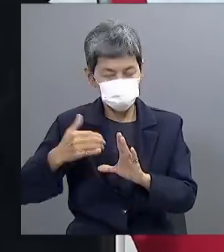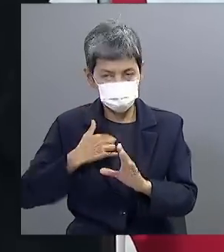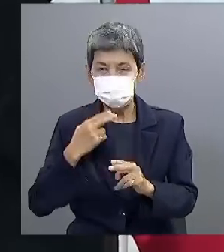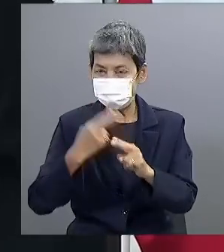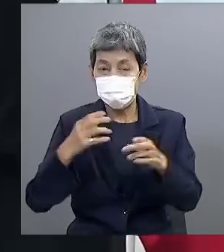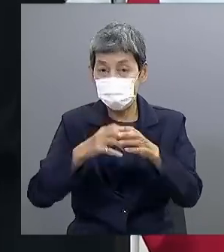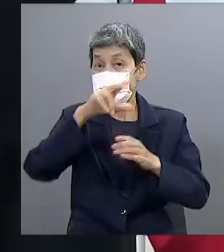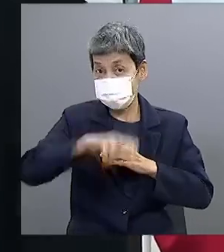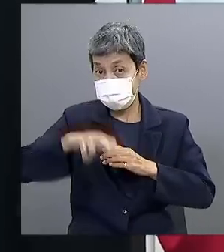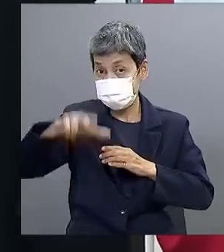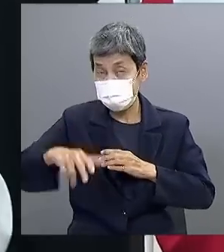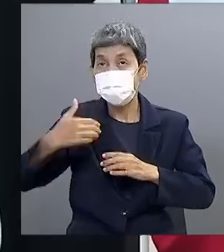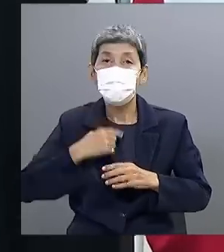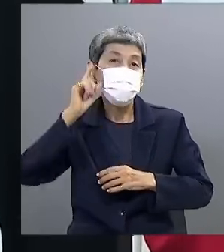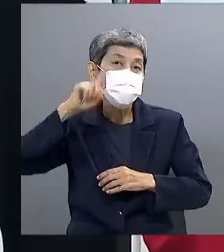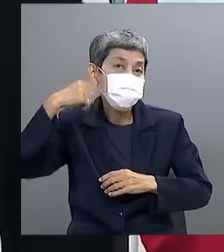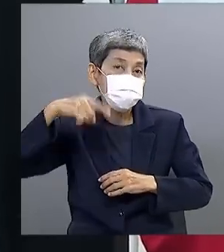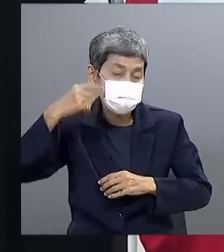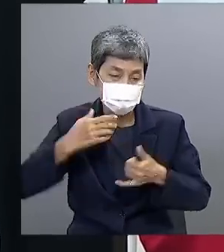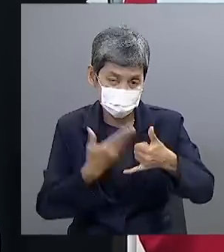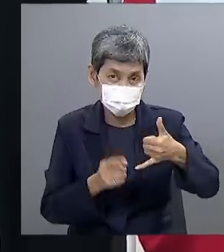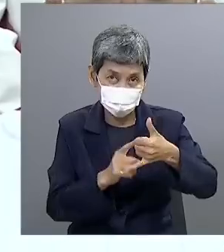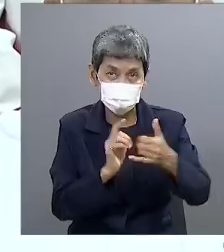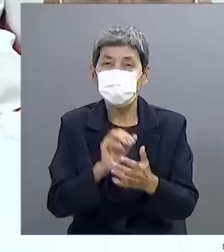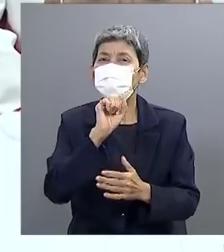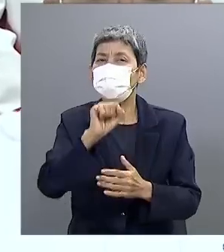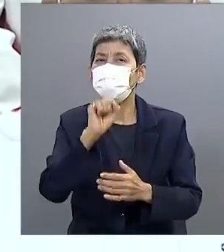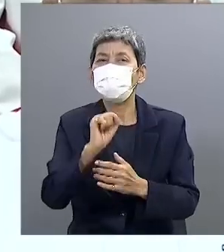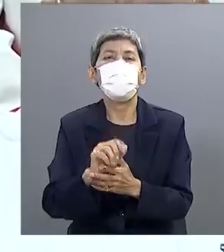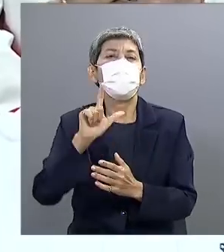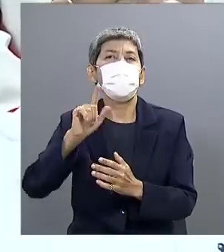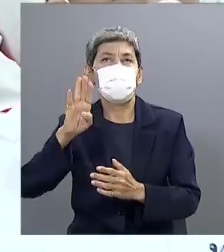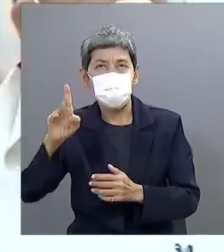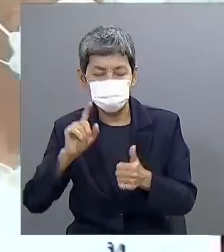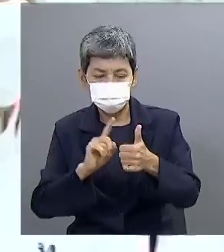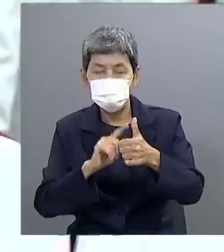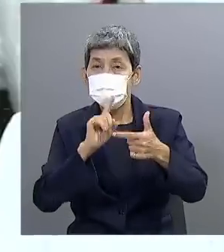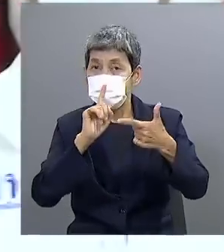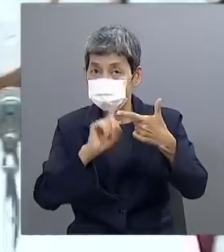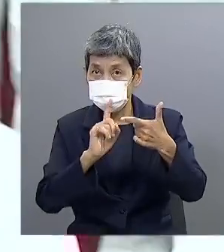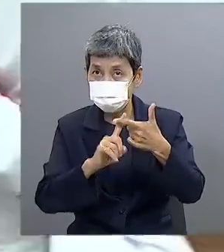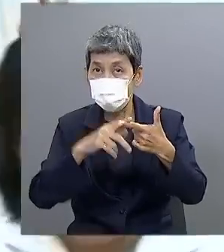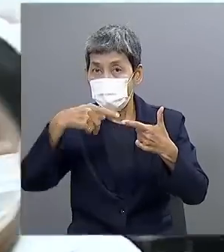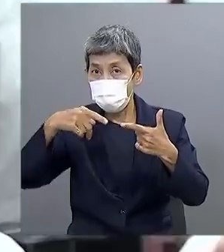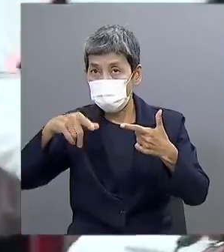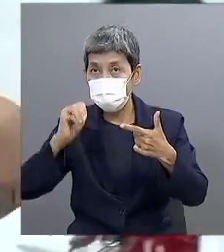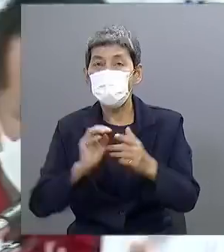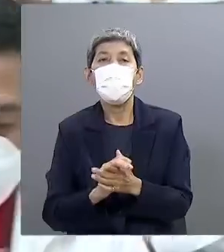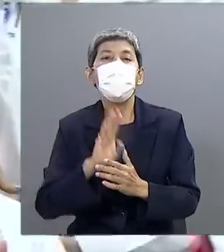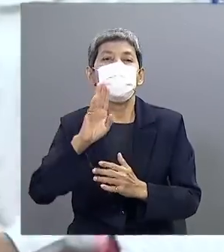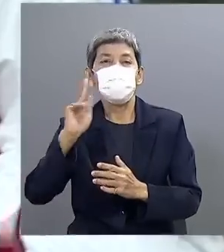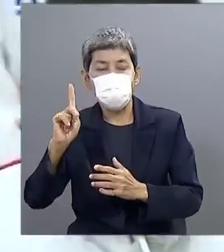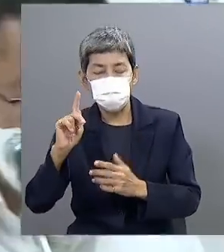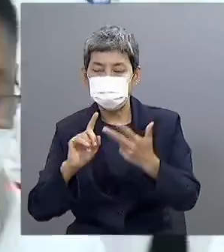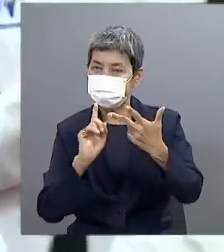น้าค่ะอย่างนางสาวธีรรัตน์สำเร็จวานิชส.ส.เขตลาดกระบังนายพลภูมิภูมิประเทศเขตบึงกลุ่มคันนายาวนายสุรช